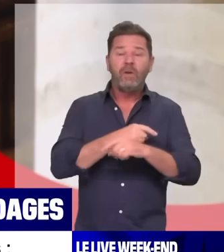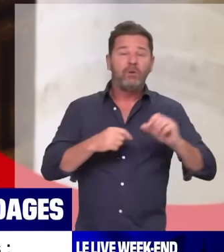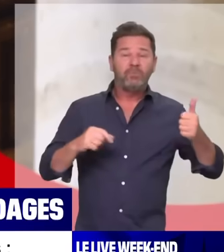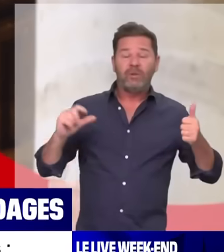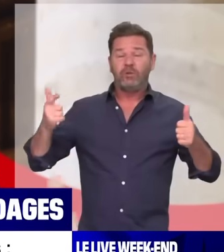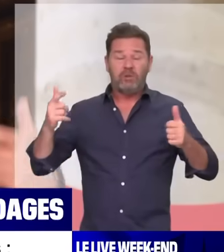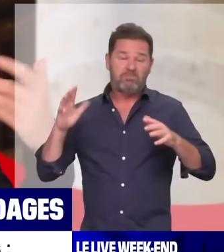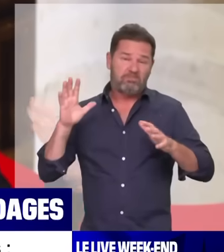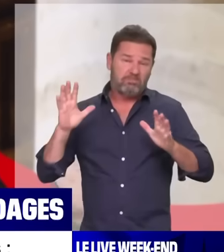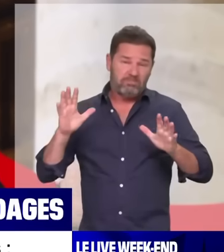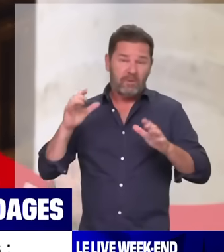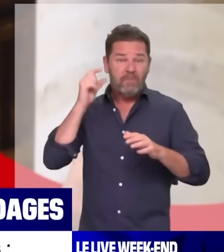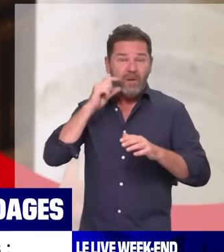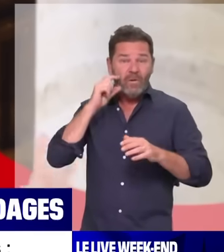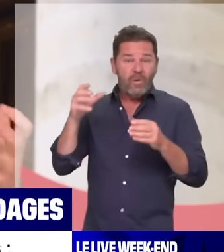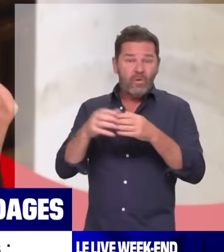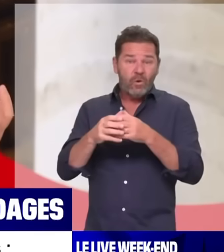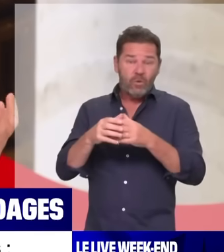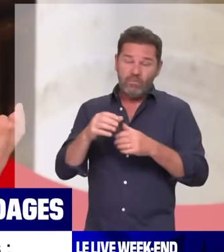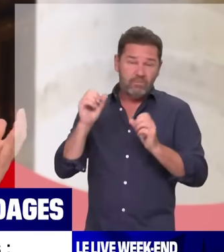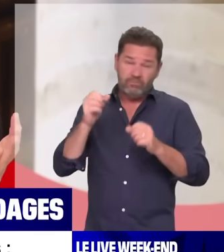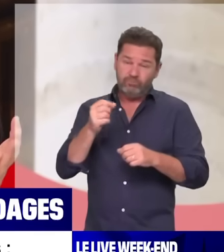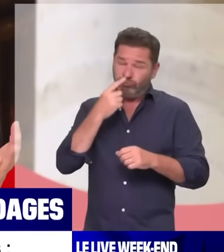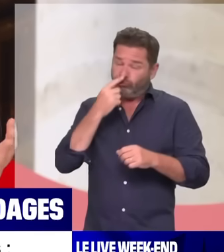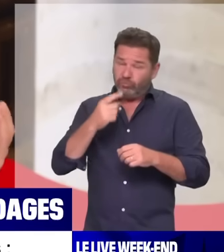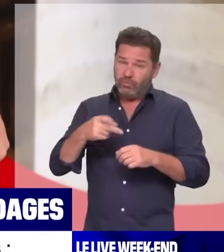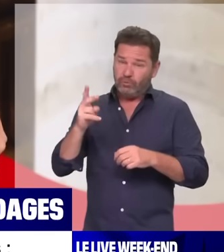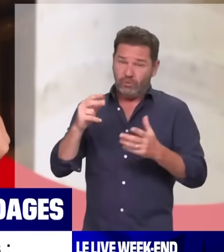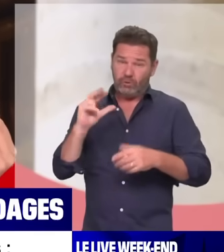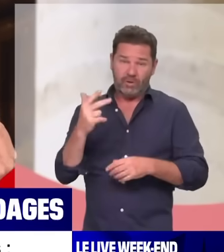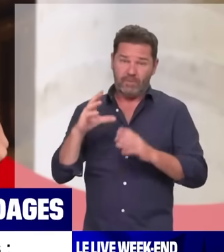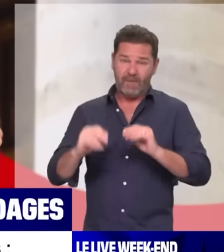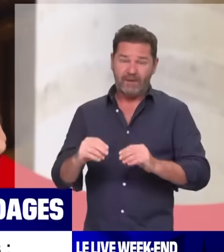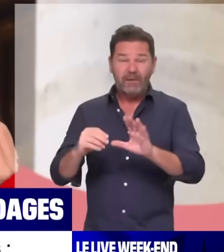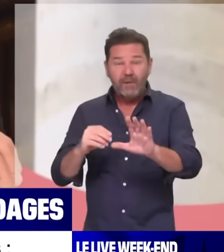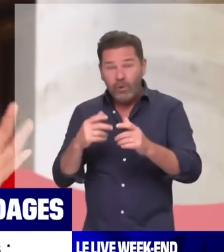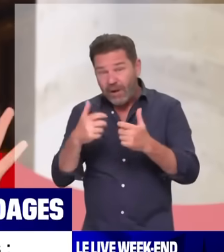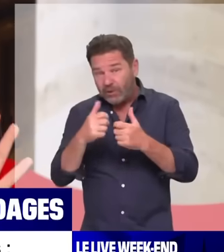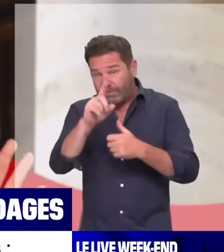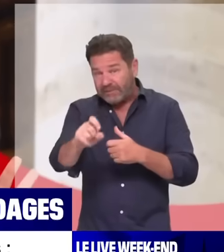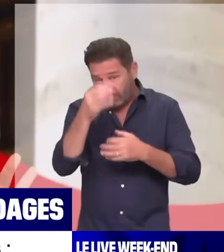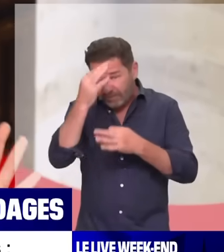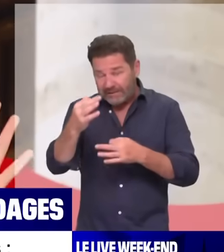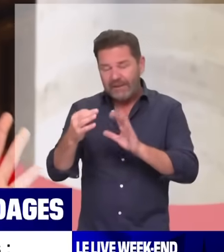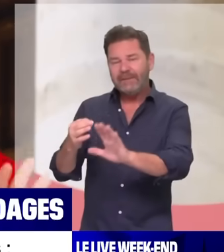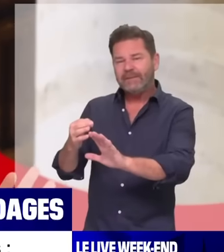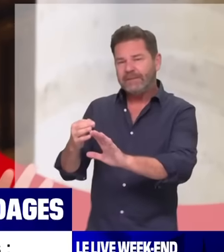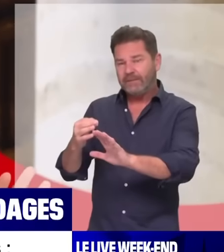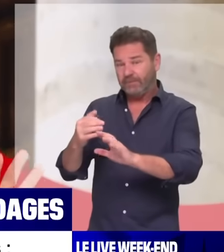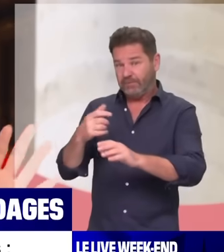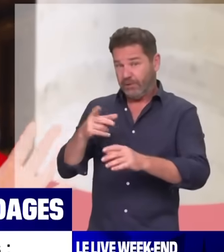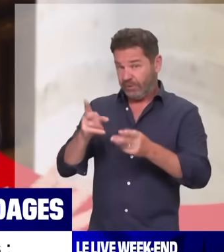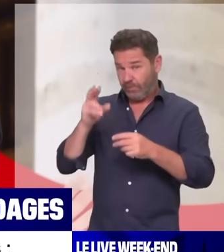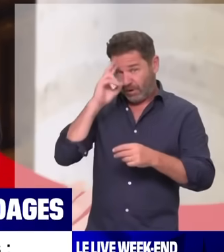macronist qui risque très souvent d'arriver 3è là où vous avez raison pose la question dans ce cas précis là où vous avez raison c'est qu'il y aura probablement plus de